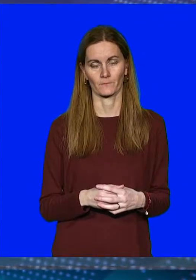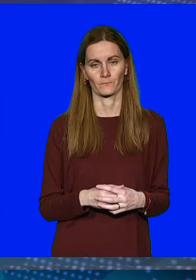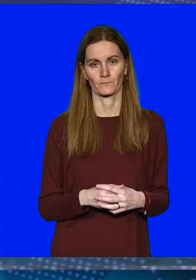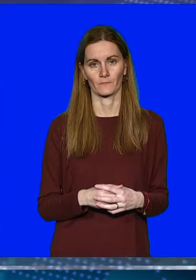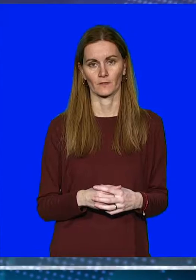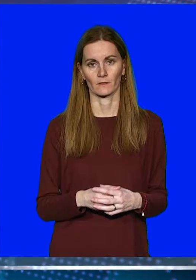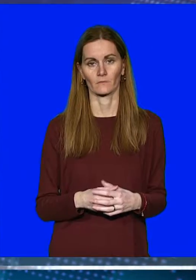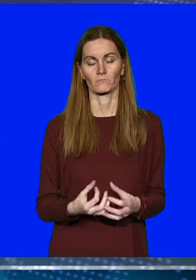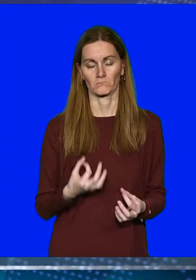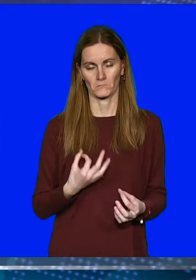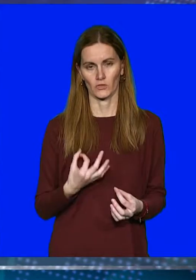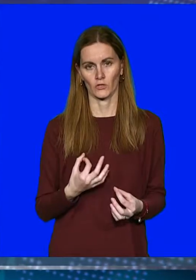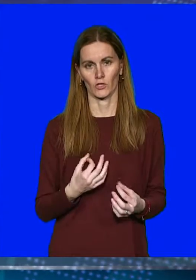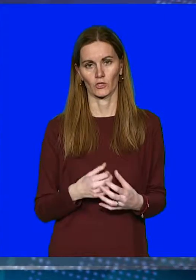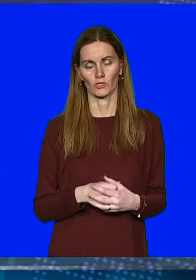financiranja. Pa,